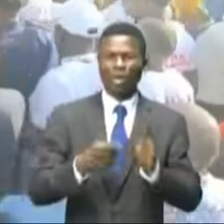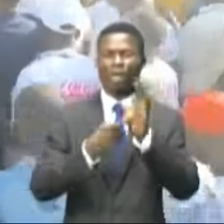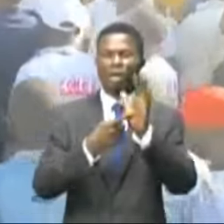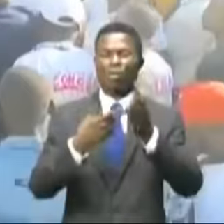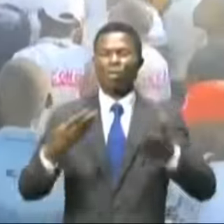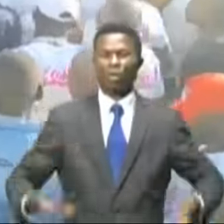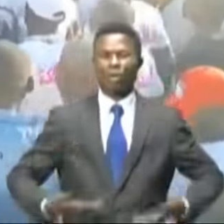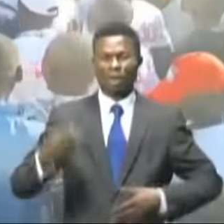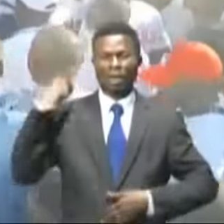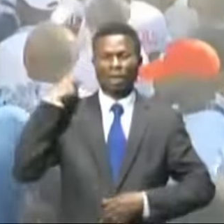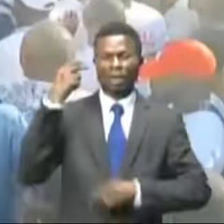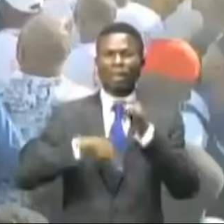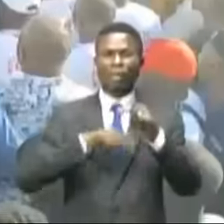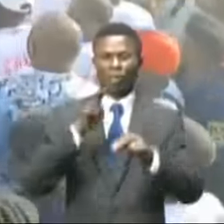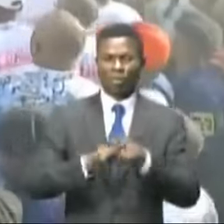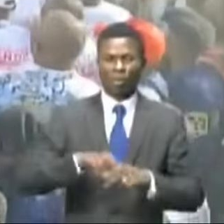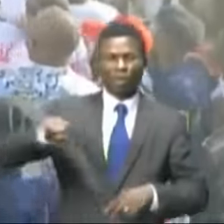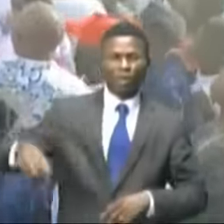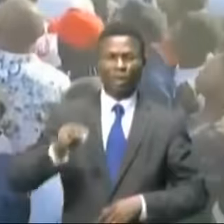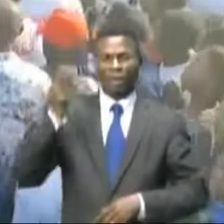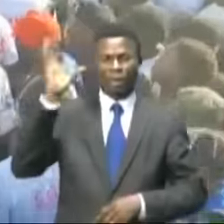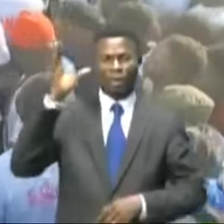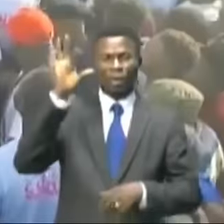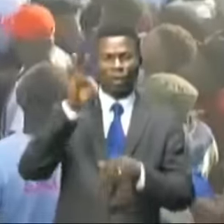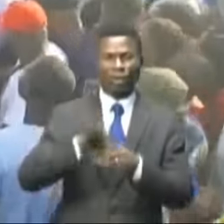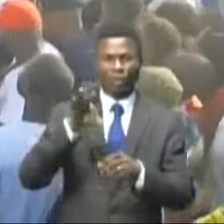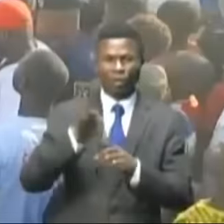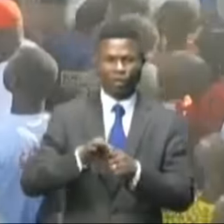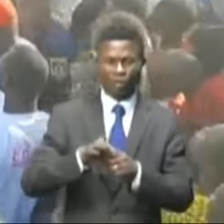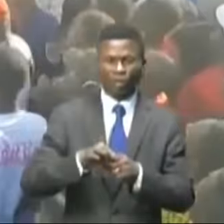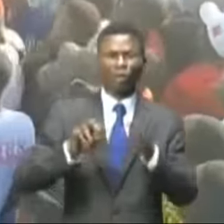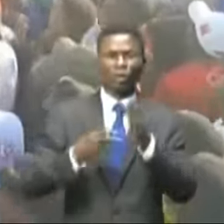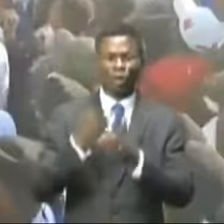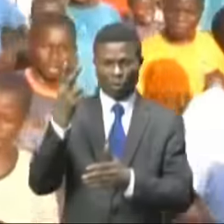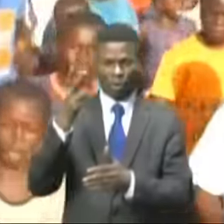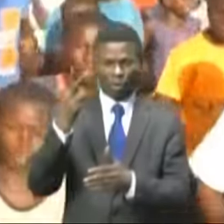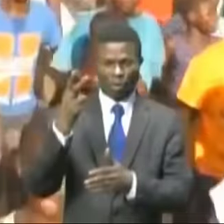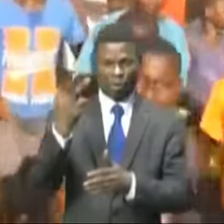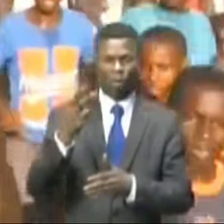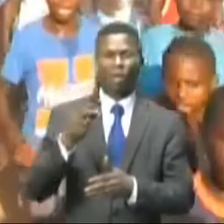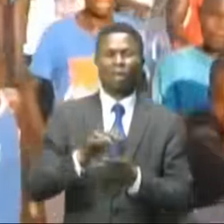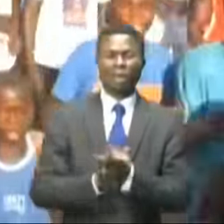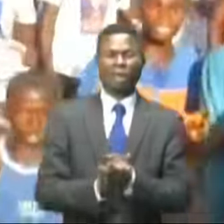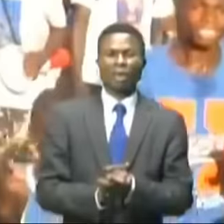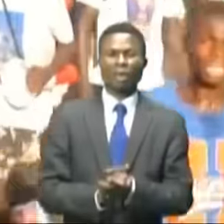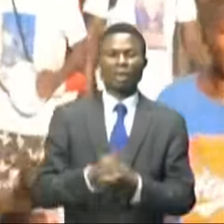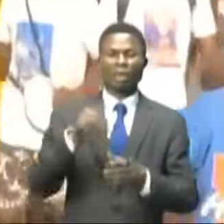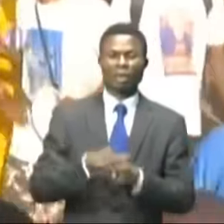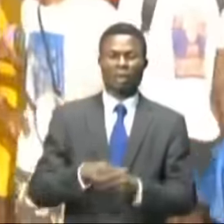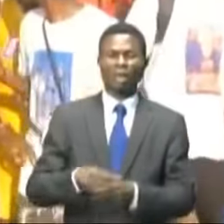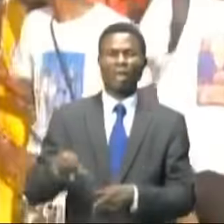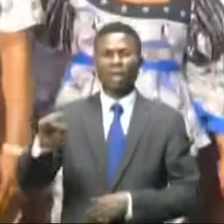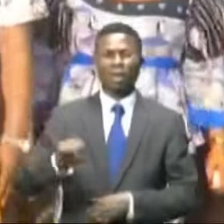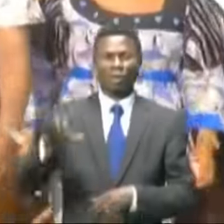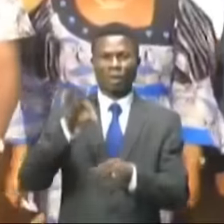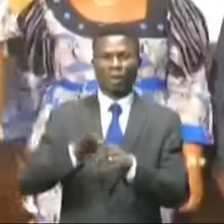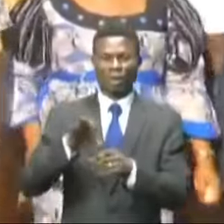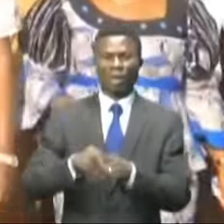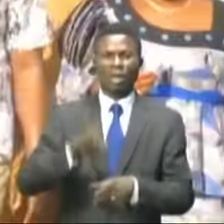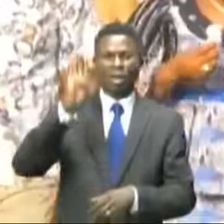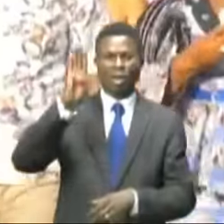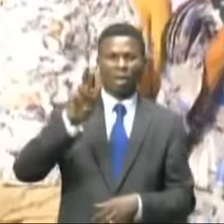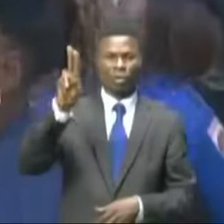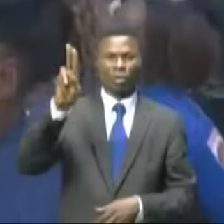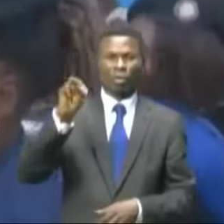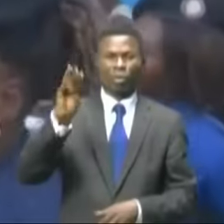député national Jean-Pierre Liaou, élu pour une seconde législature à l'Assemblée nationale. Dans la circonscription électorale de Bumba, avec